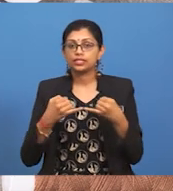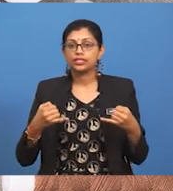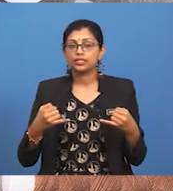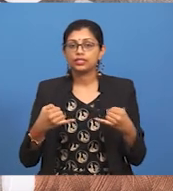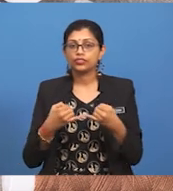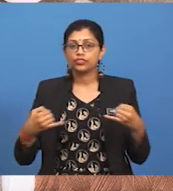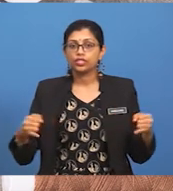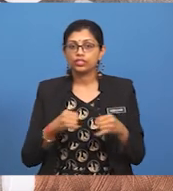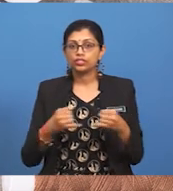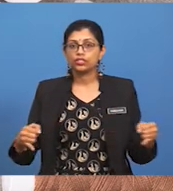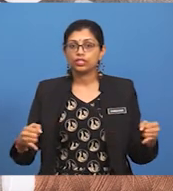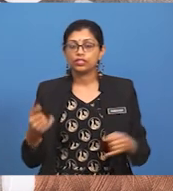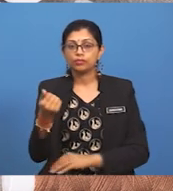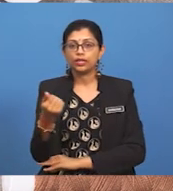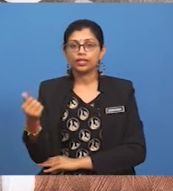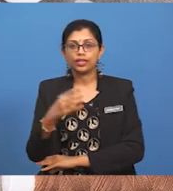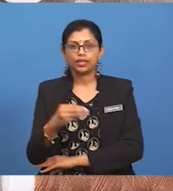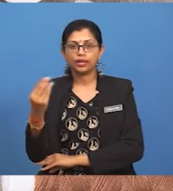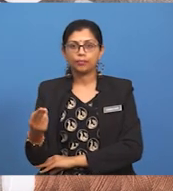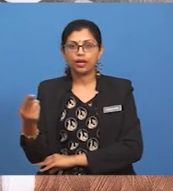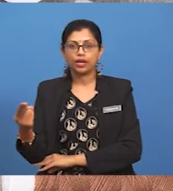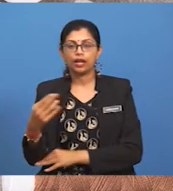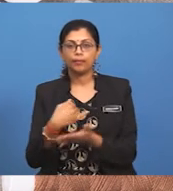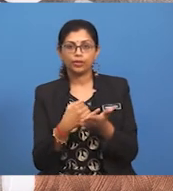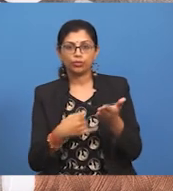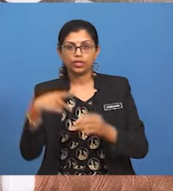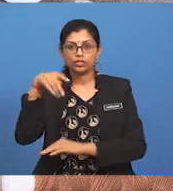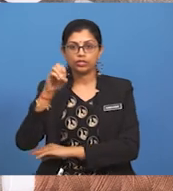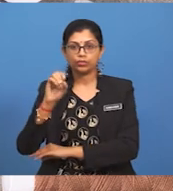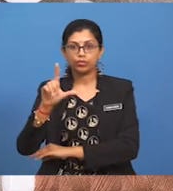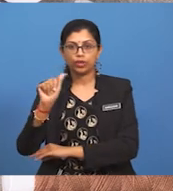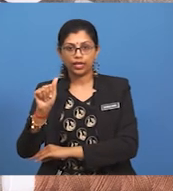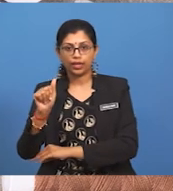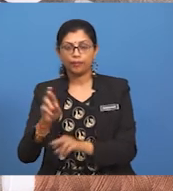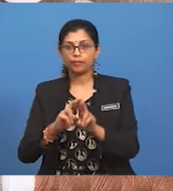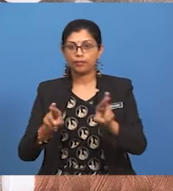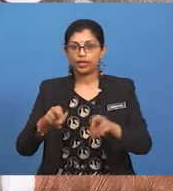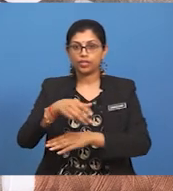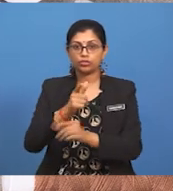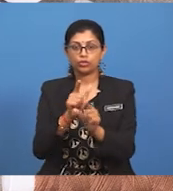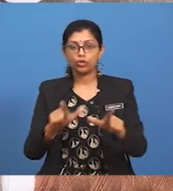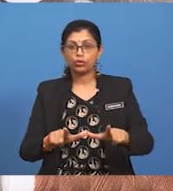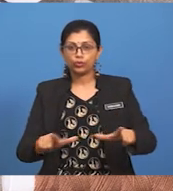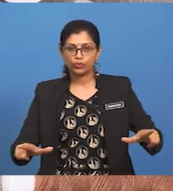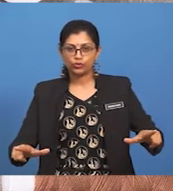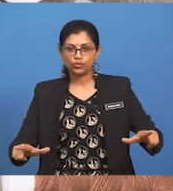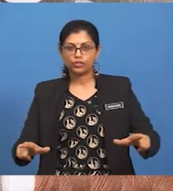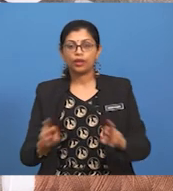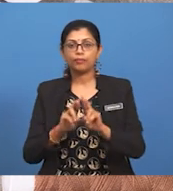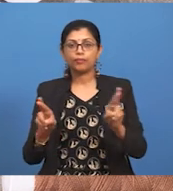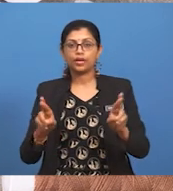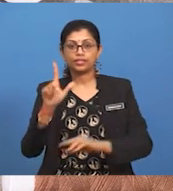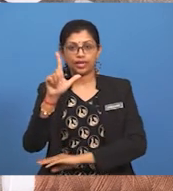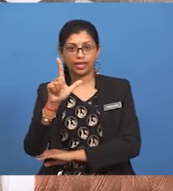jenis-jenis peralatan dan bahan bedrap pola, iaitu pembaris lurus, pembaris